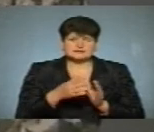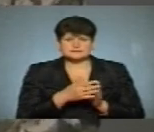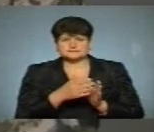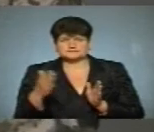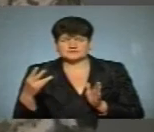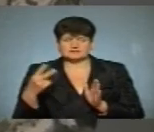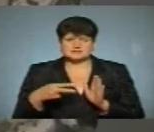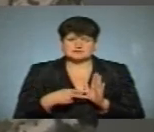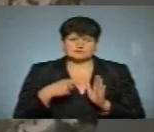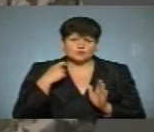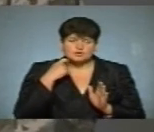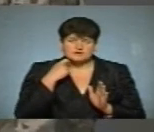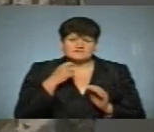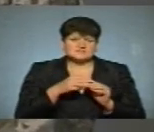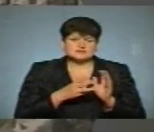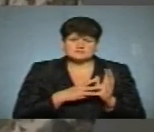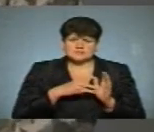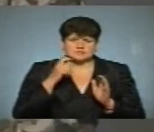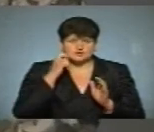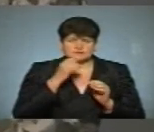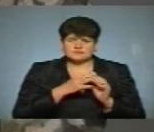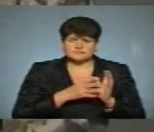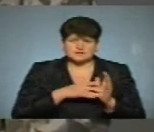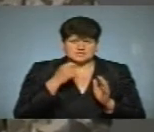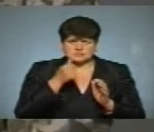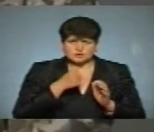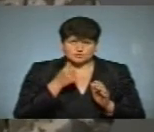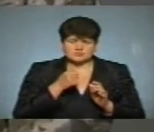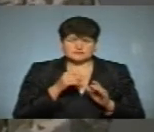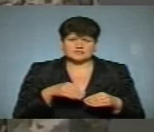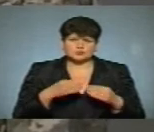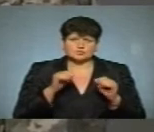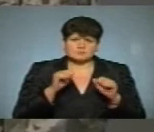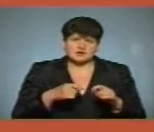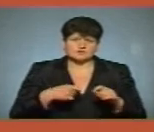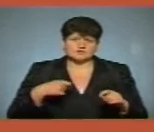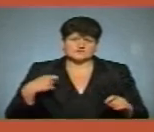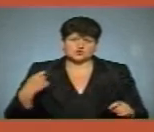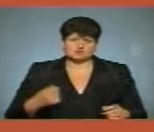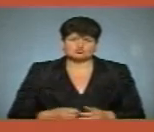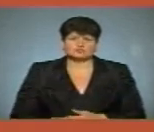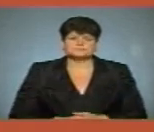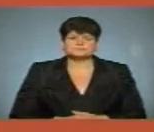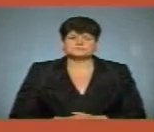до 27 років. А 18-річні, 19-річні надаються право на відсрочку.